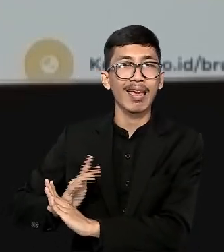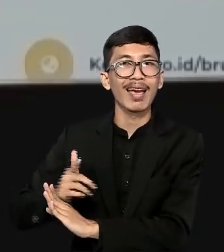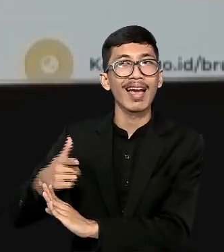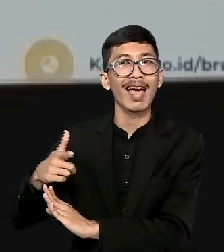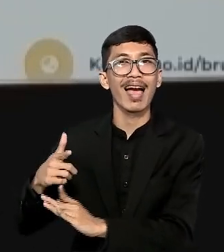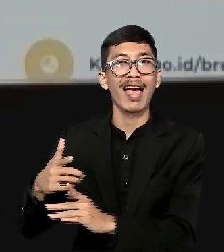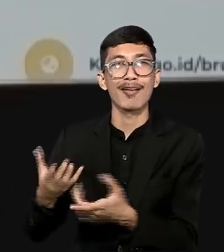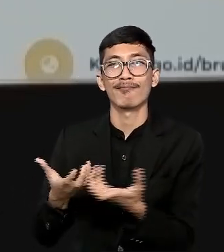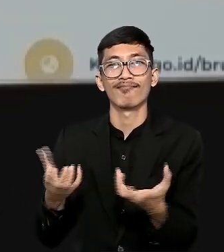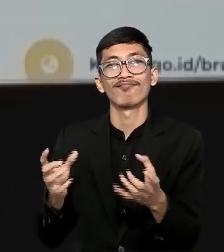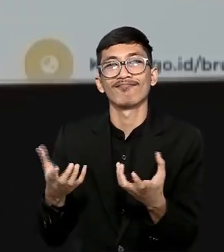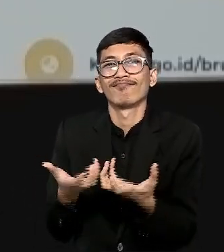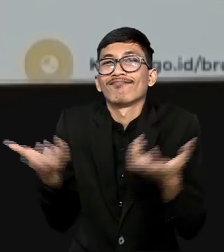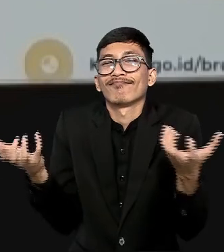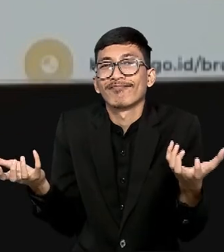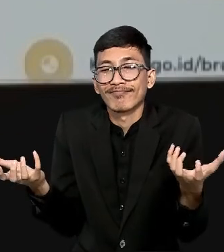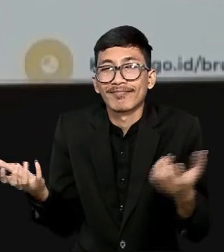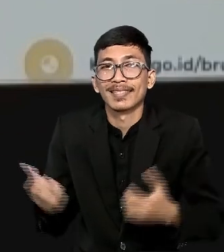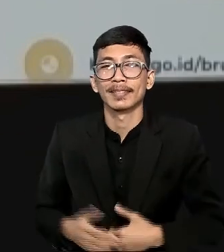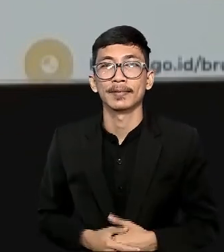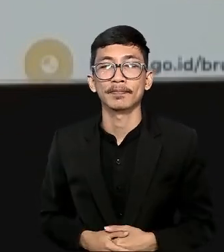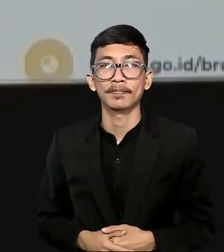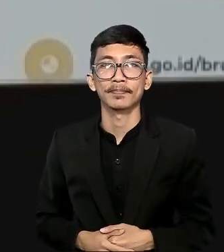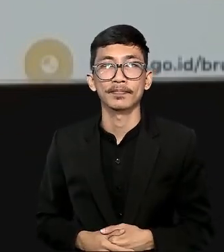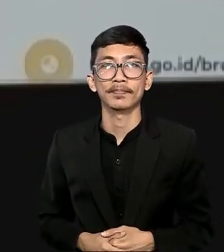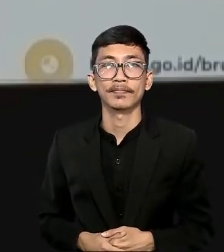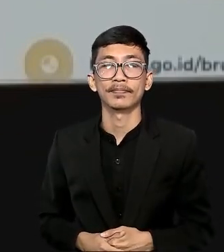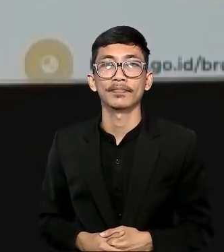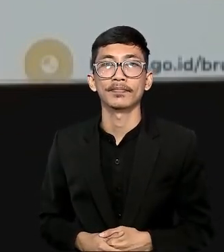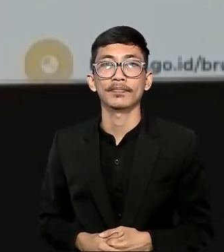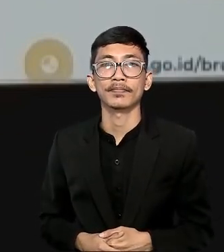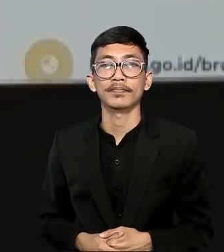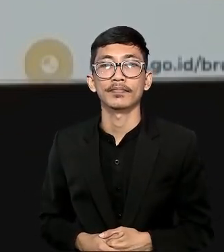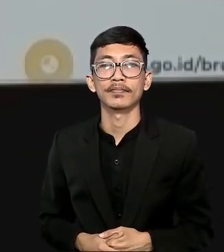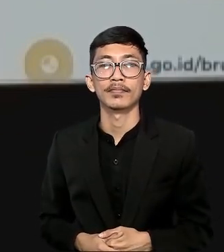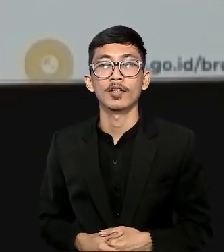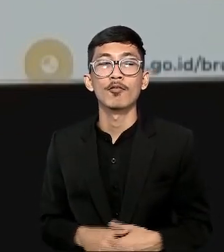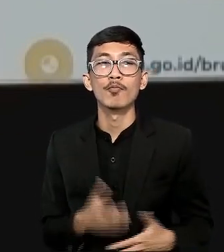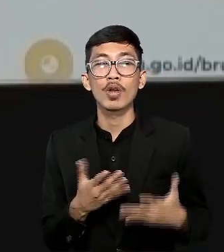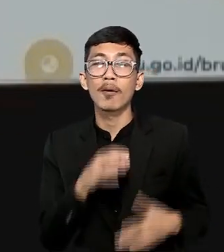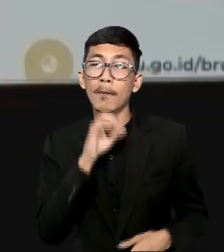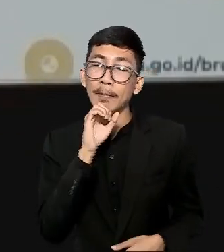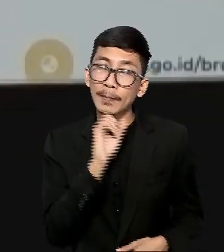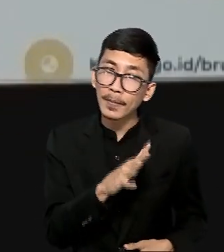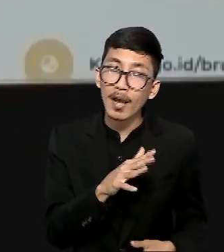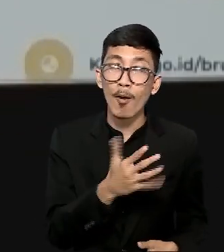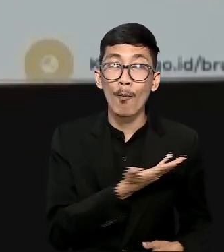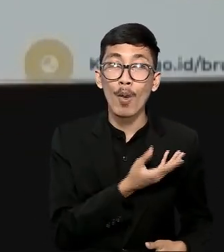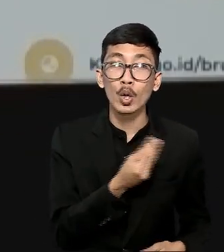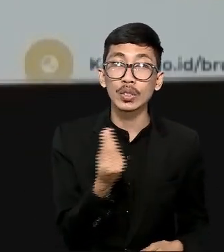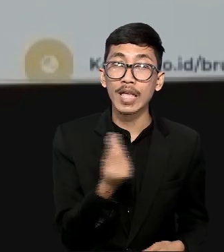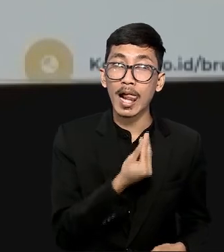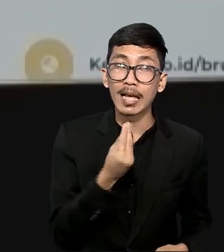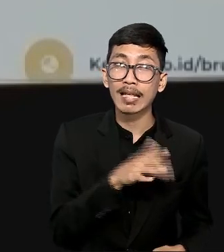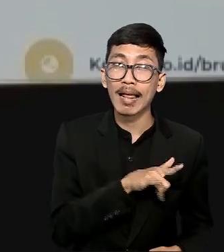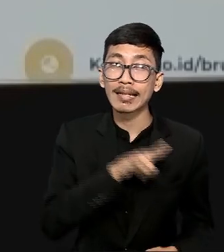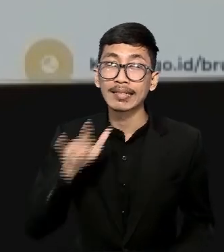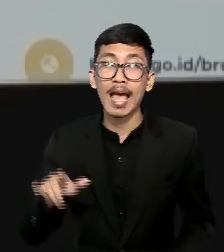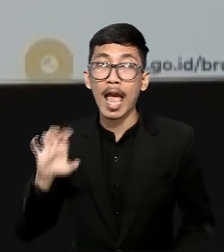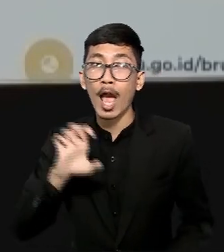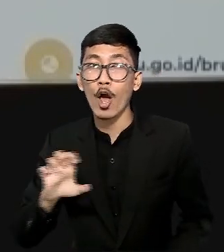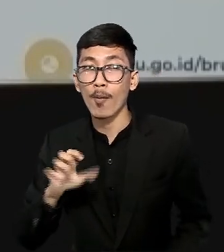saya kira kalau seandainya memang bukan merupakan suatu perjalanan yang esensial tak perlu dipertimbangkan karena menaiknya